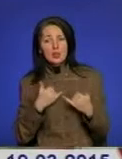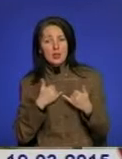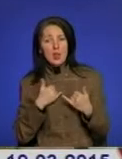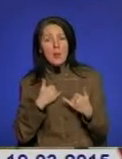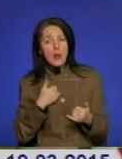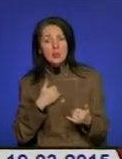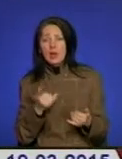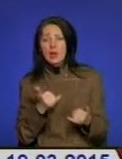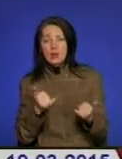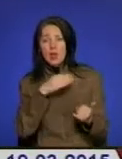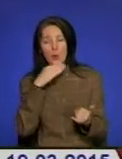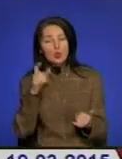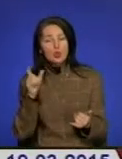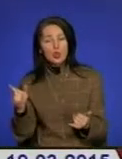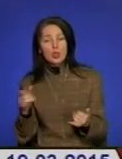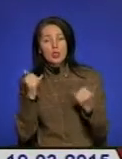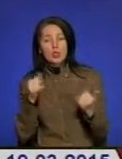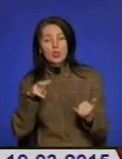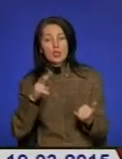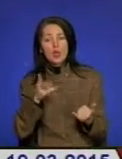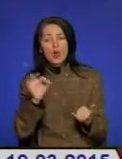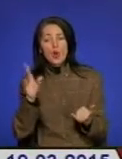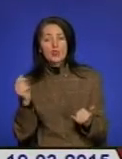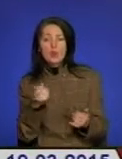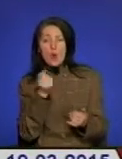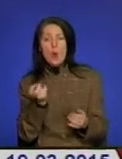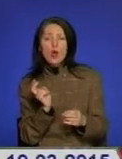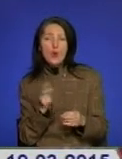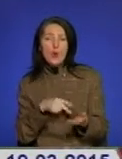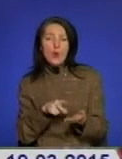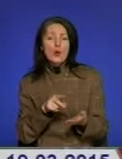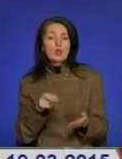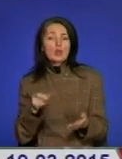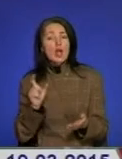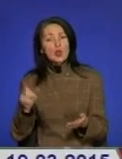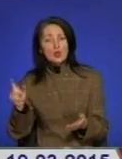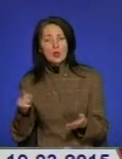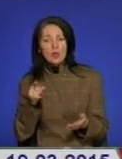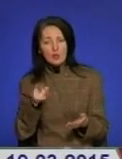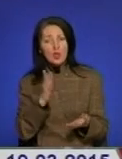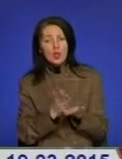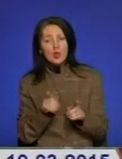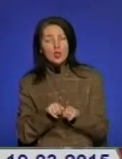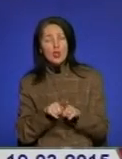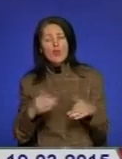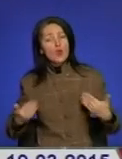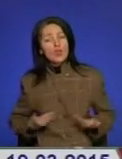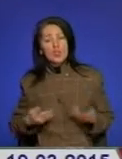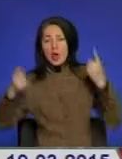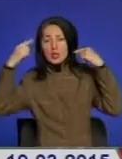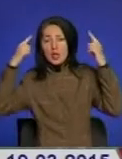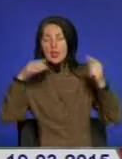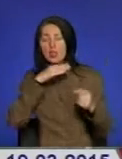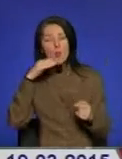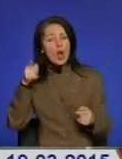багатьох людей. Сьогодні Ліна Костенко мало з'являється на публіці, проте вона є живою легендою, а чимало з її висловів